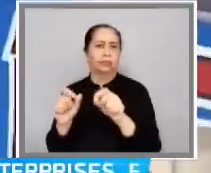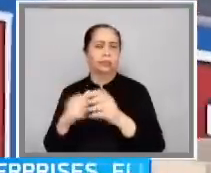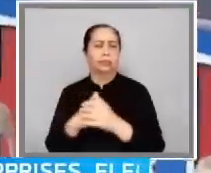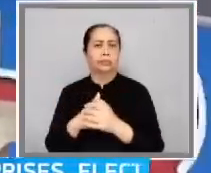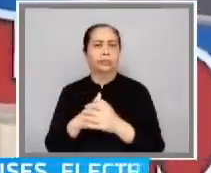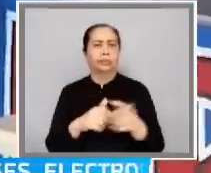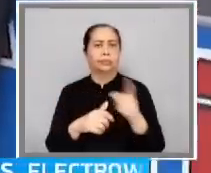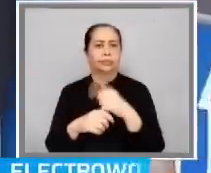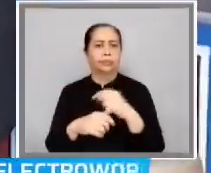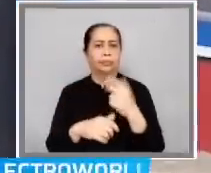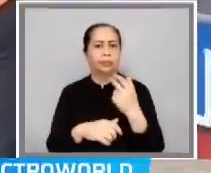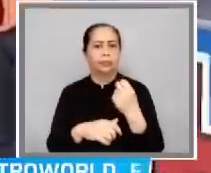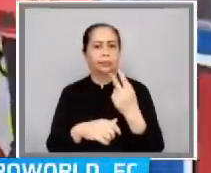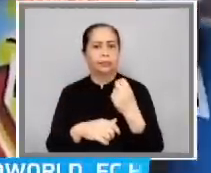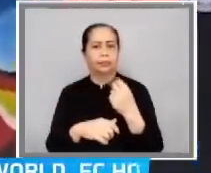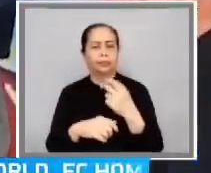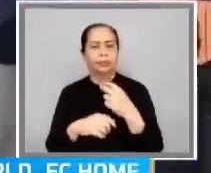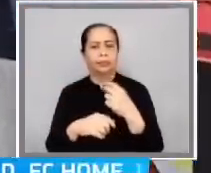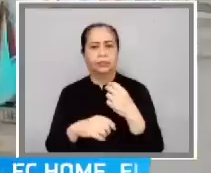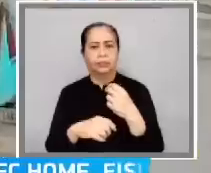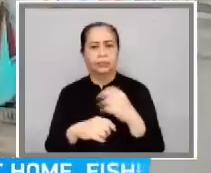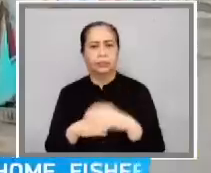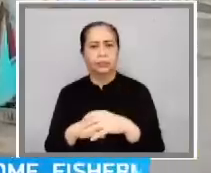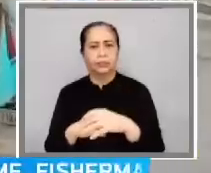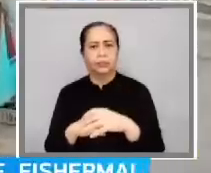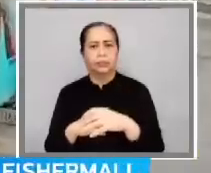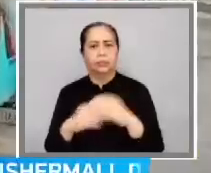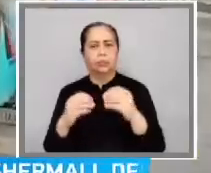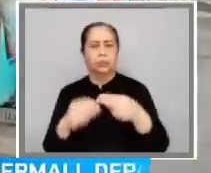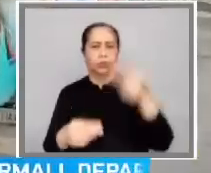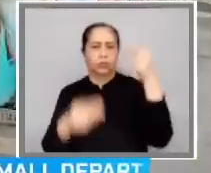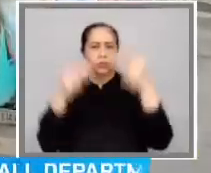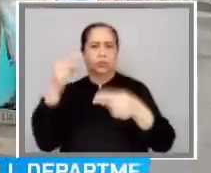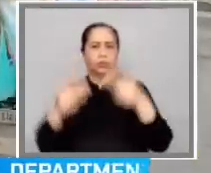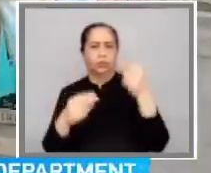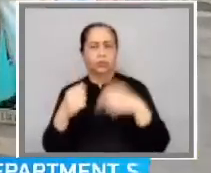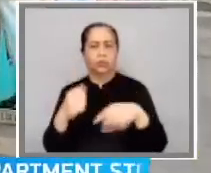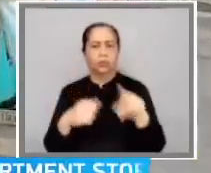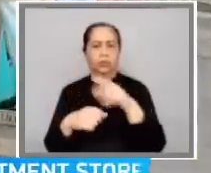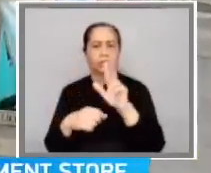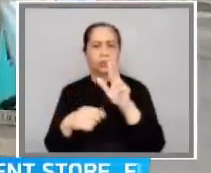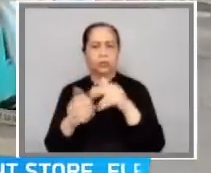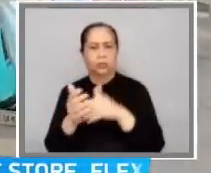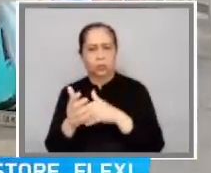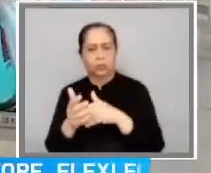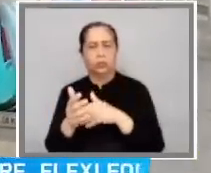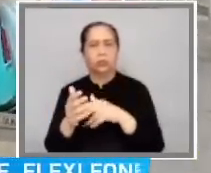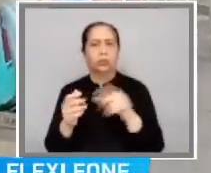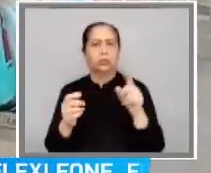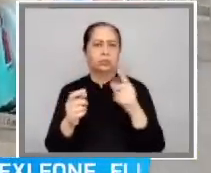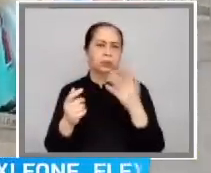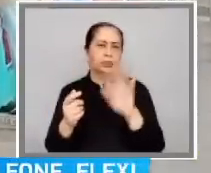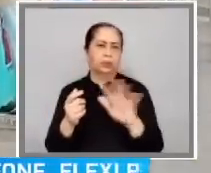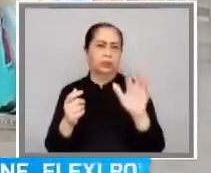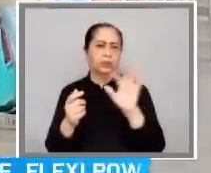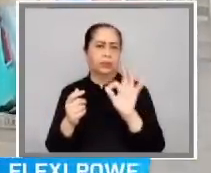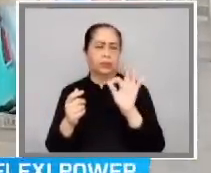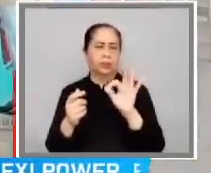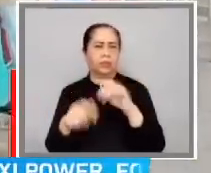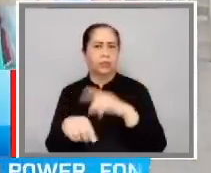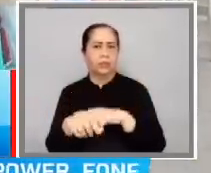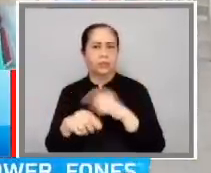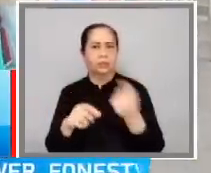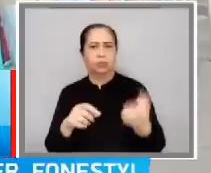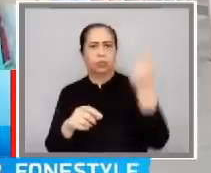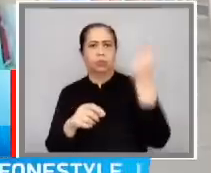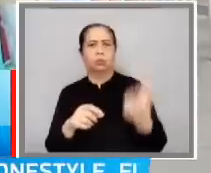naman sa 30,000 pesos ang mas matataas na bilang ng shots. Ito yung mga 190 plus na mga shots. Pagdito natin ngayong